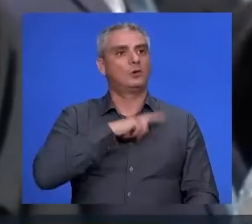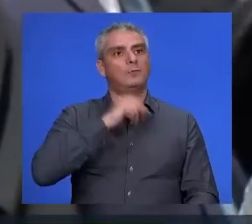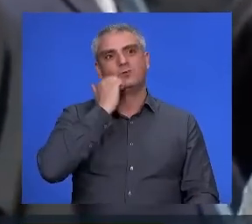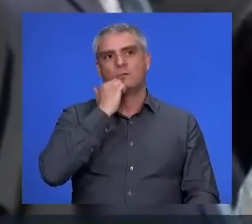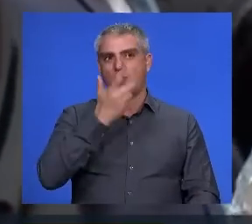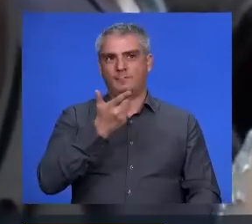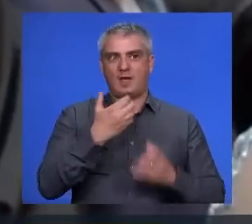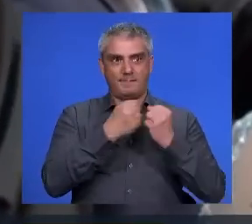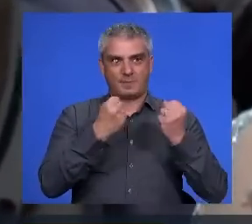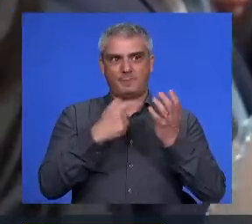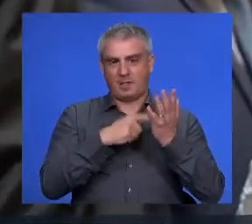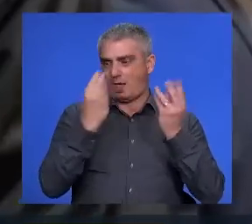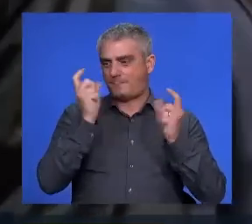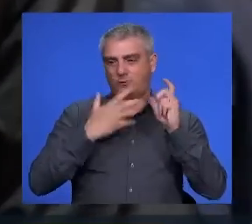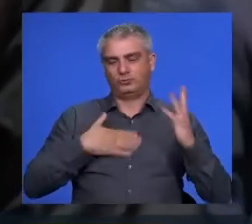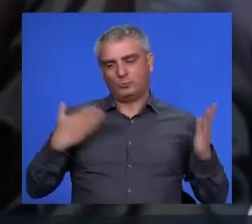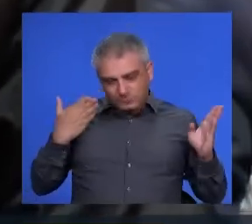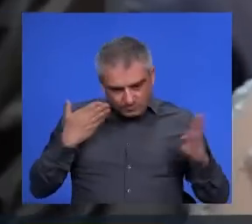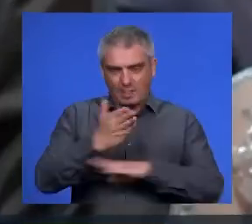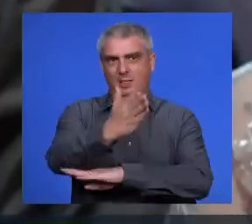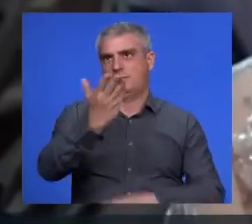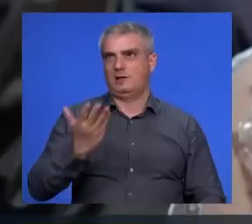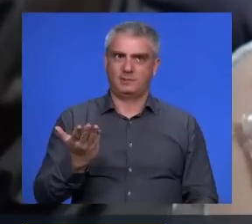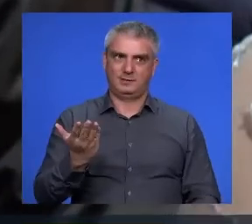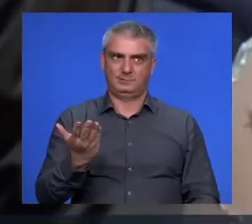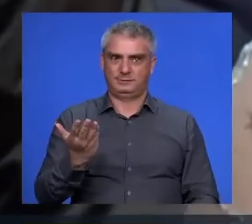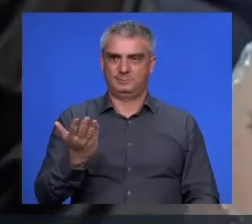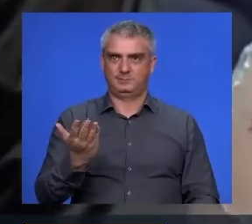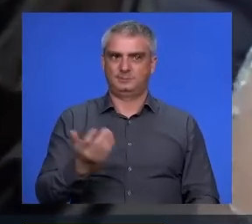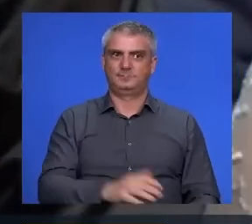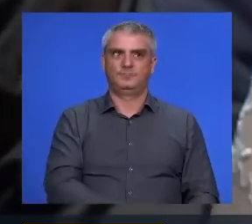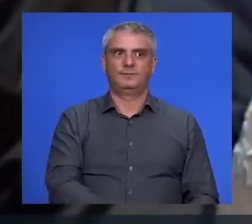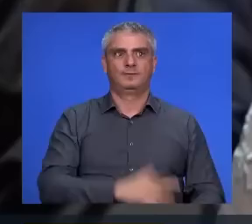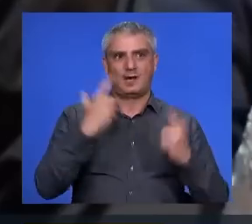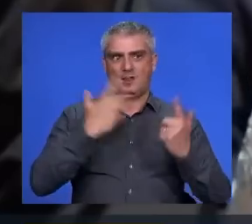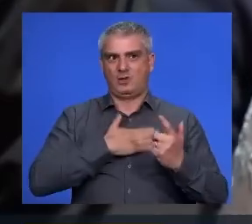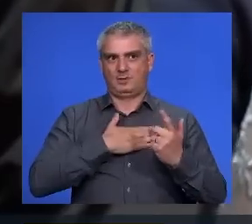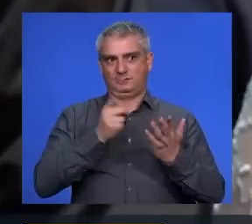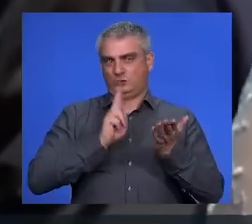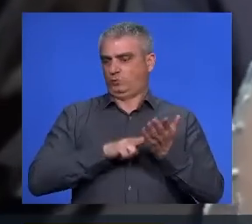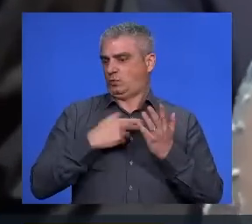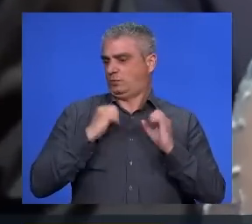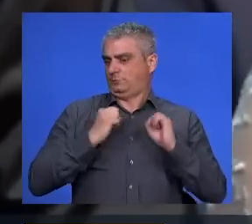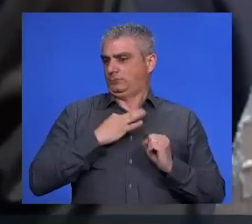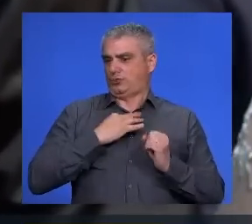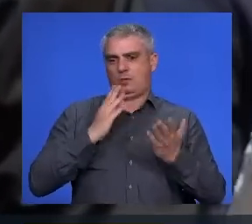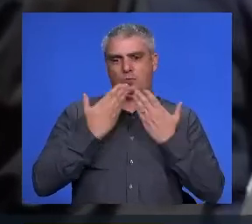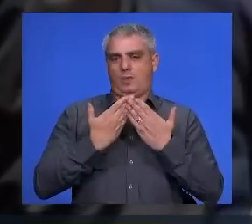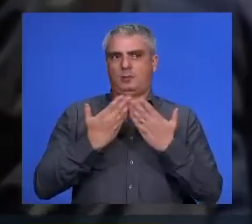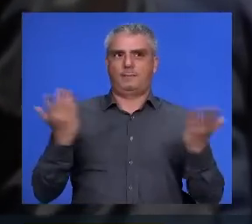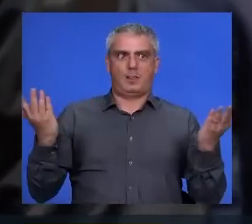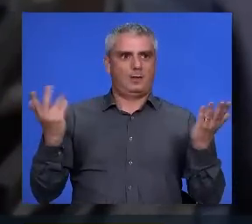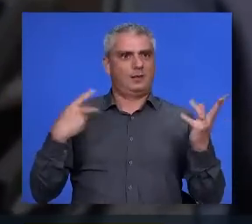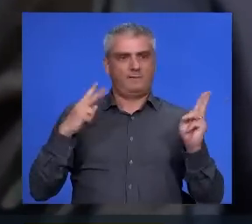للتوترات لانه في كتير ناس بدهم يدخلوا يعني اقل محب فيهم انه يصلوا مش عم نقدر ندخل